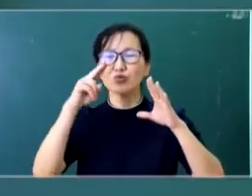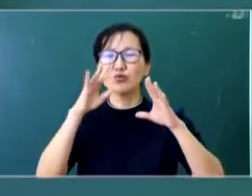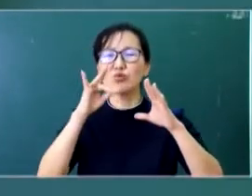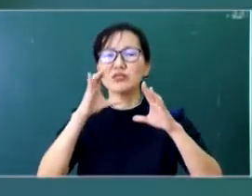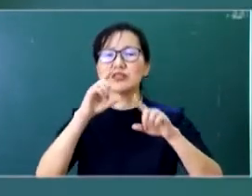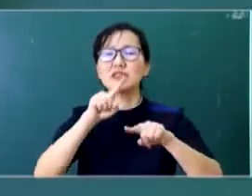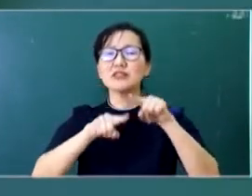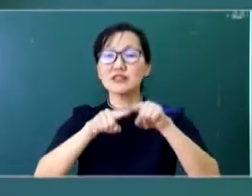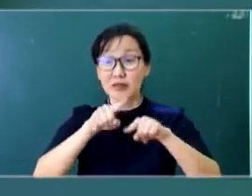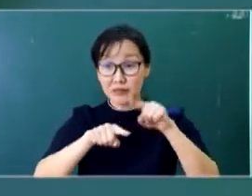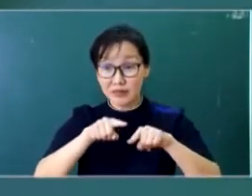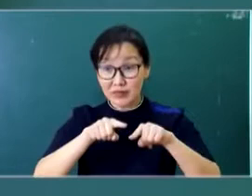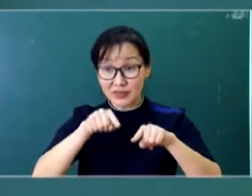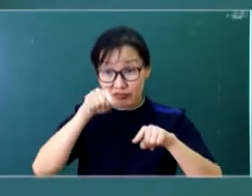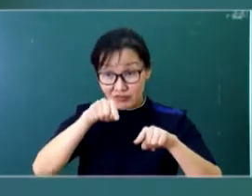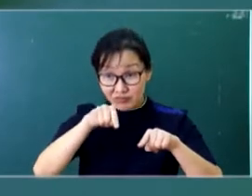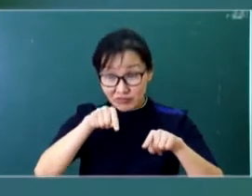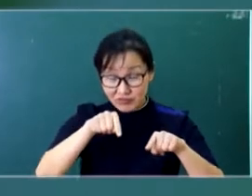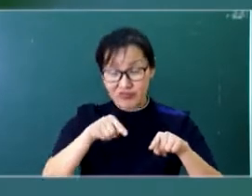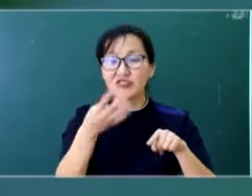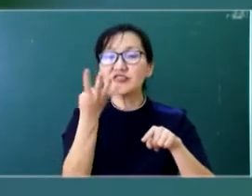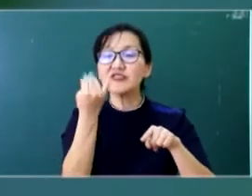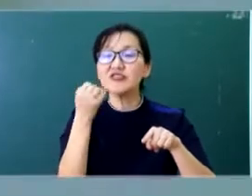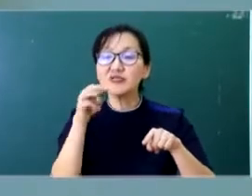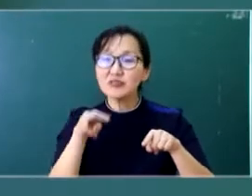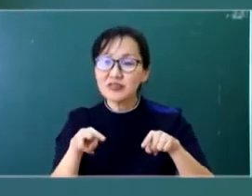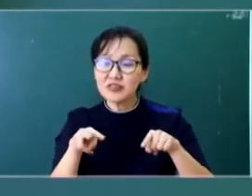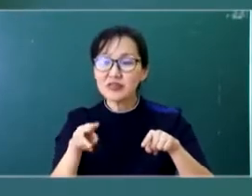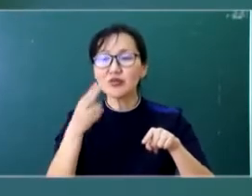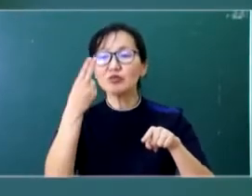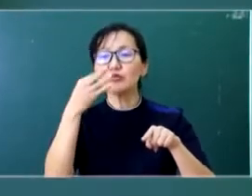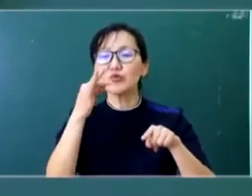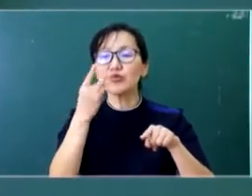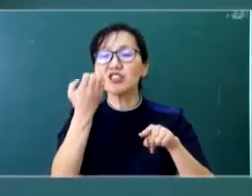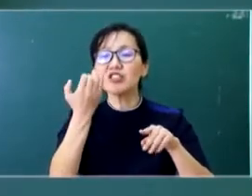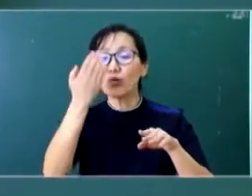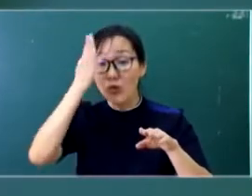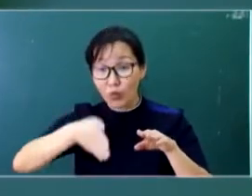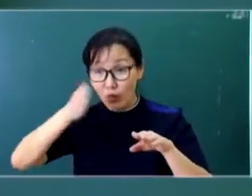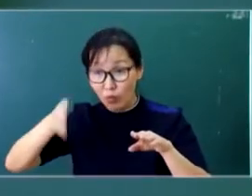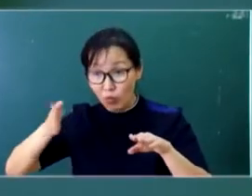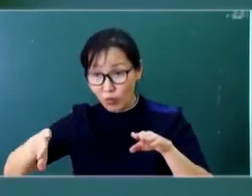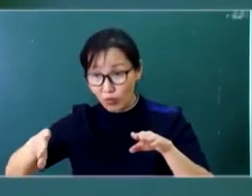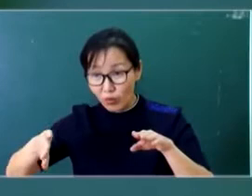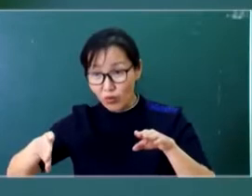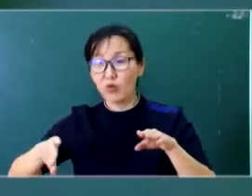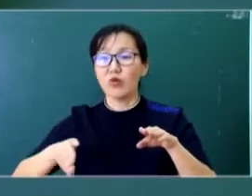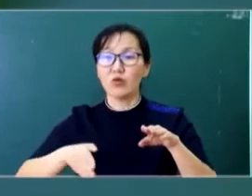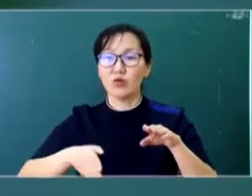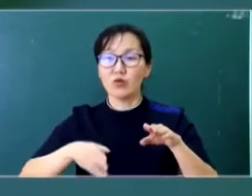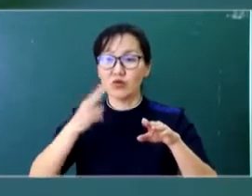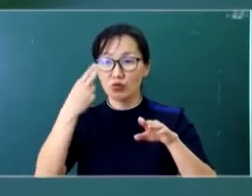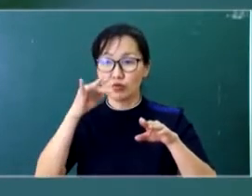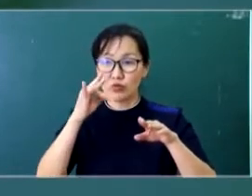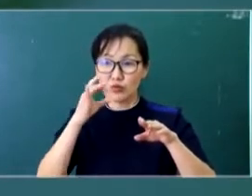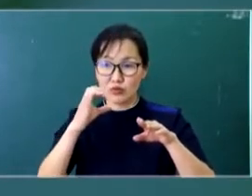хүрээний урт нь хэд бол? За, өөр дүрс задгай дахир шугам байна. За, энэний урт нь